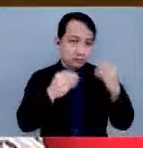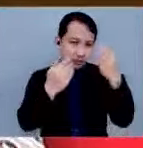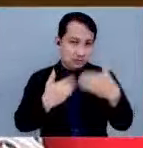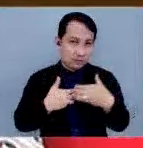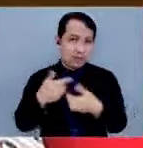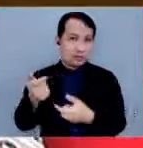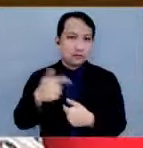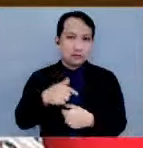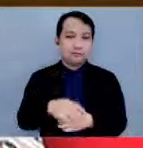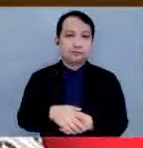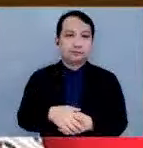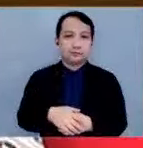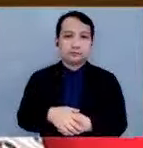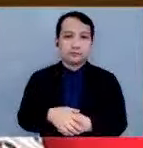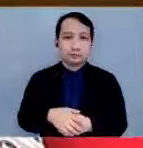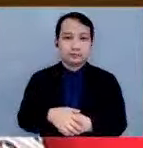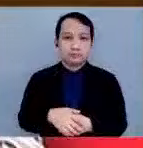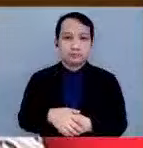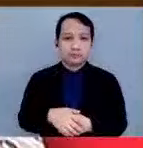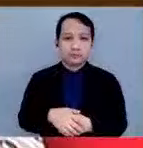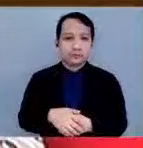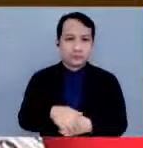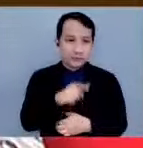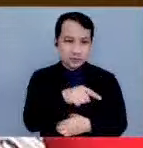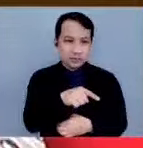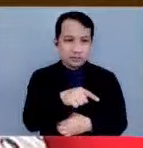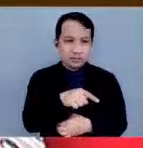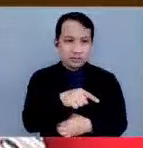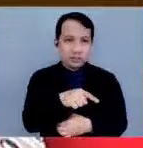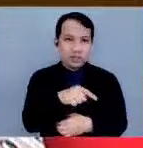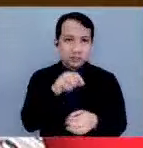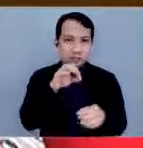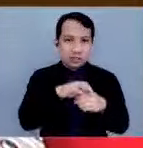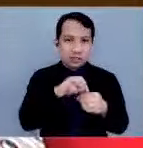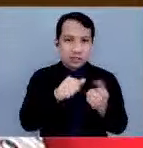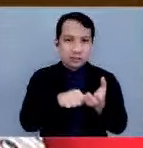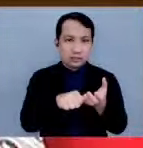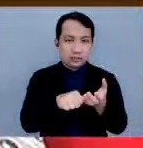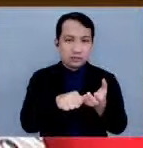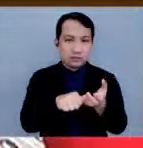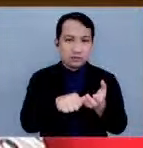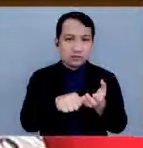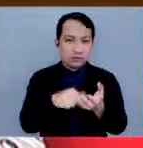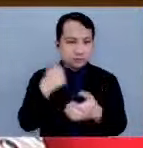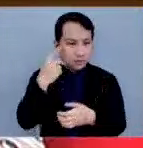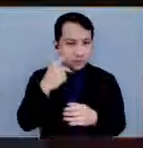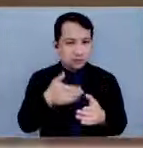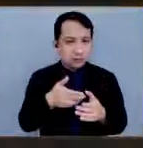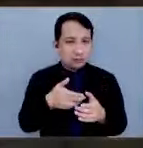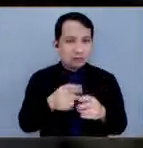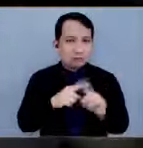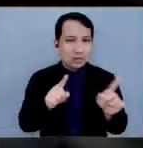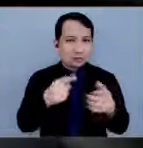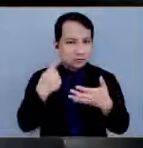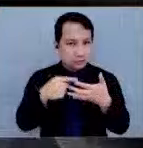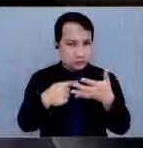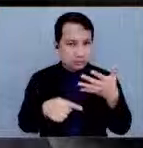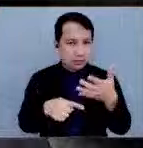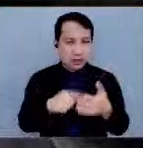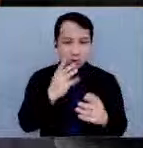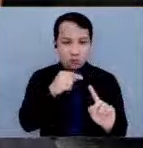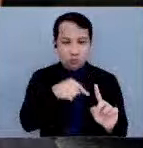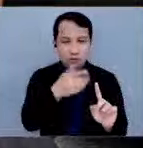is elected official to. Pero again, gaya ng sinabi ko, subject for verification pa ito. Tumanggi